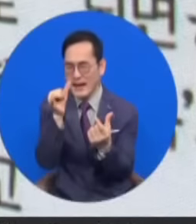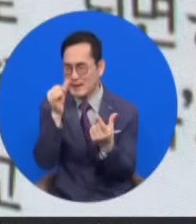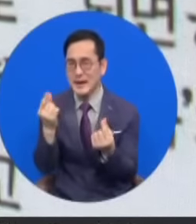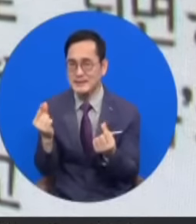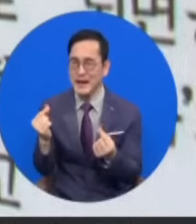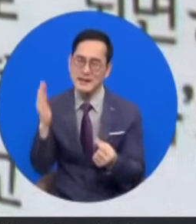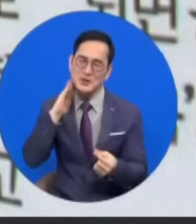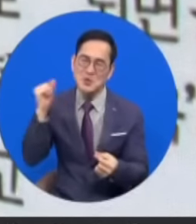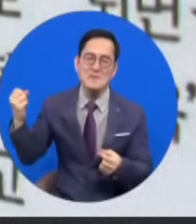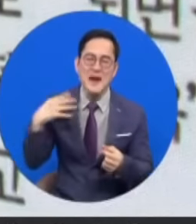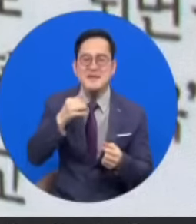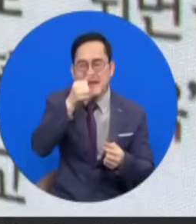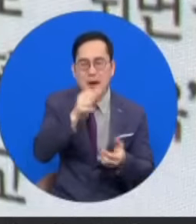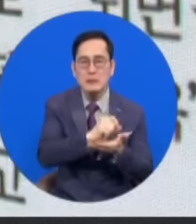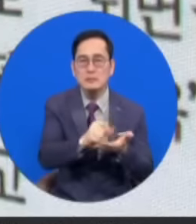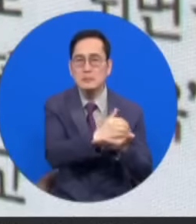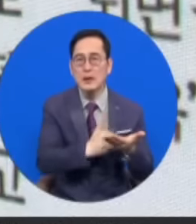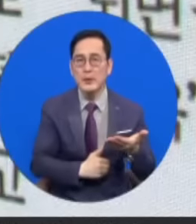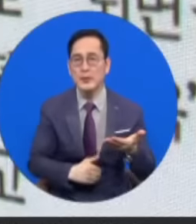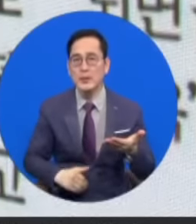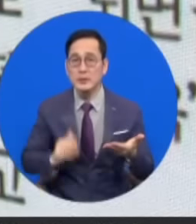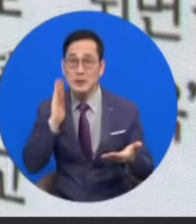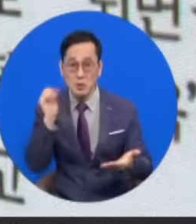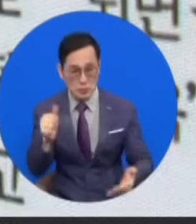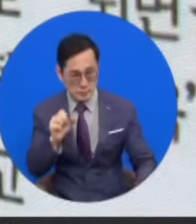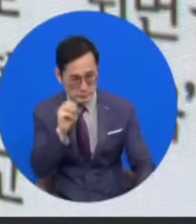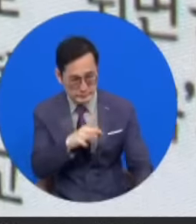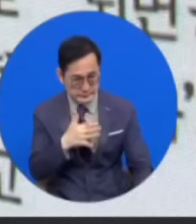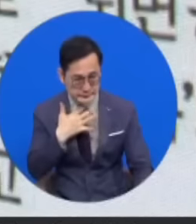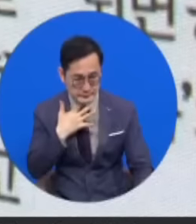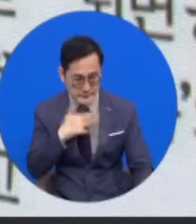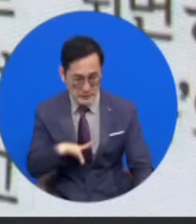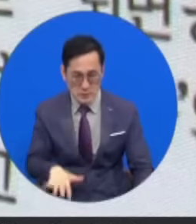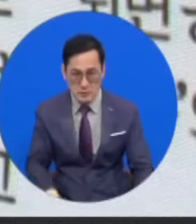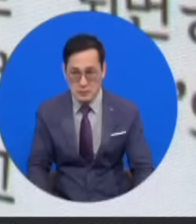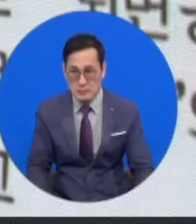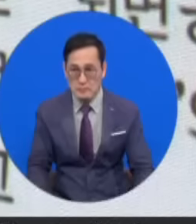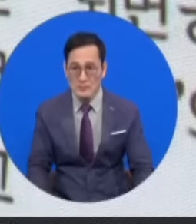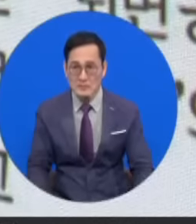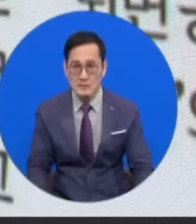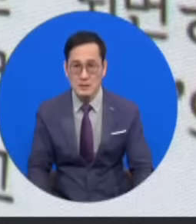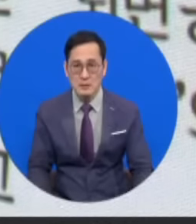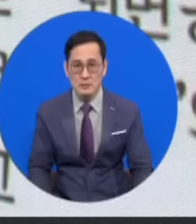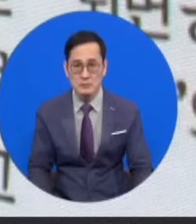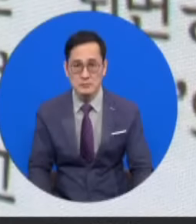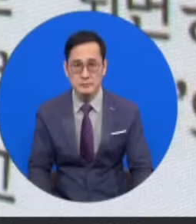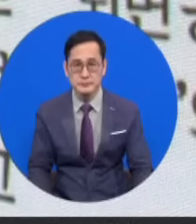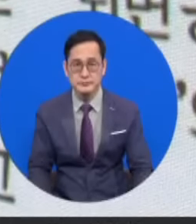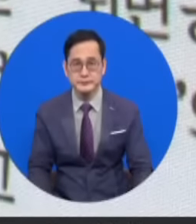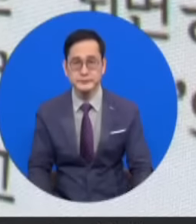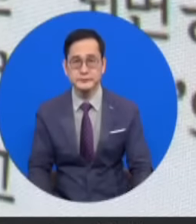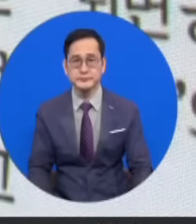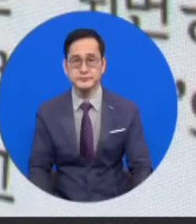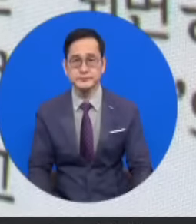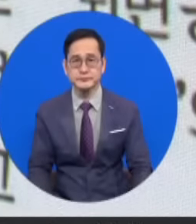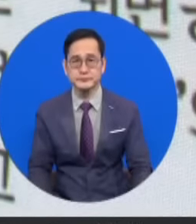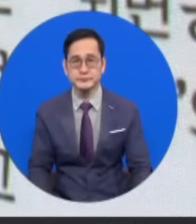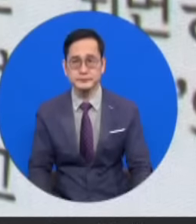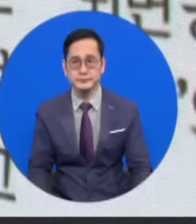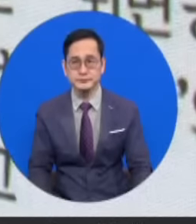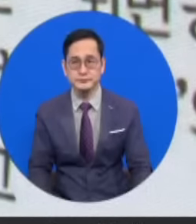같다라는 김진표 전 의장의 주장, 윤 대통령이 그렇게 말했었다라는 주장인데 그런 말 한 적도 없다라고 강하게 대통령실에서 다시 한번